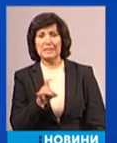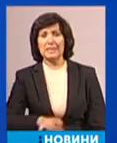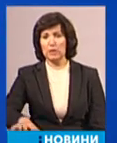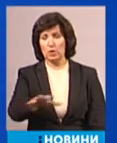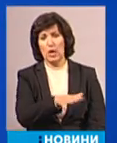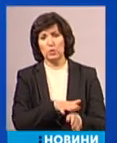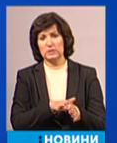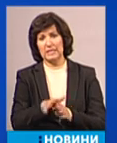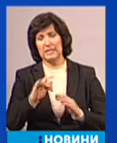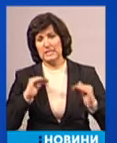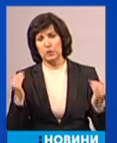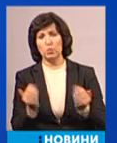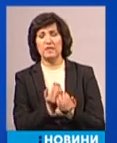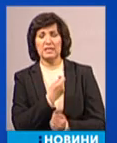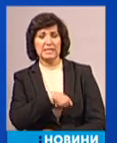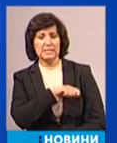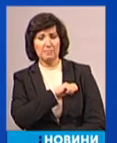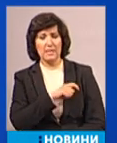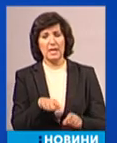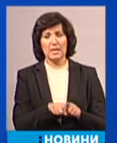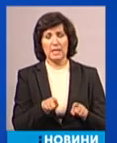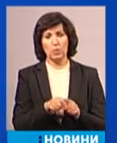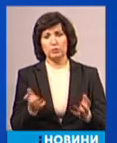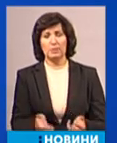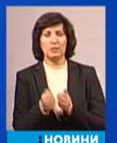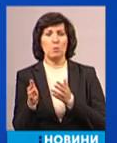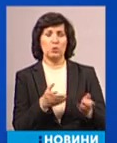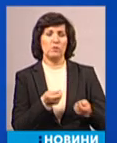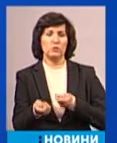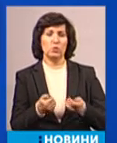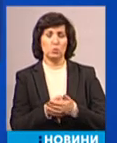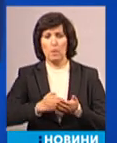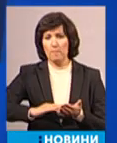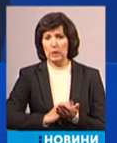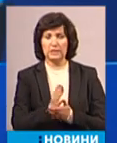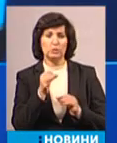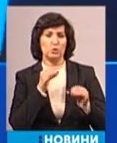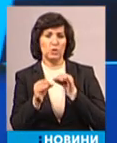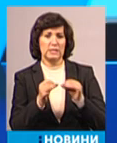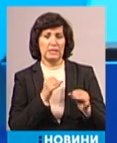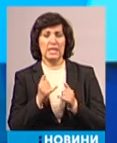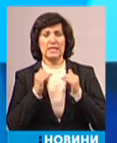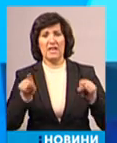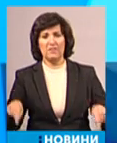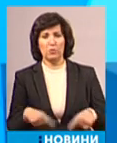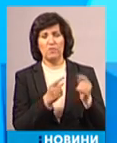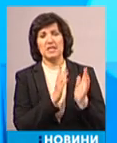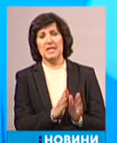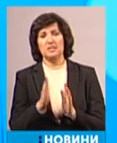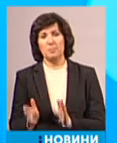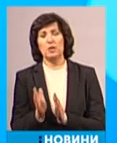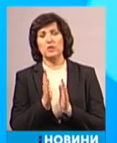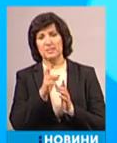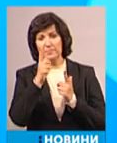територіальну цілісність та суверенітет Іспанії, а також підтримує готовність уряду до політичного діалогу для відновлення стабільності та